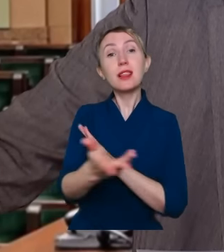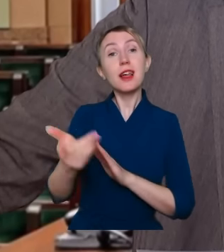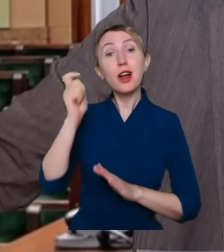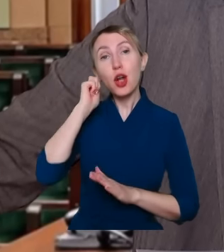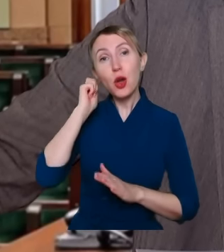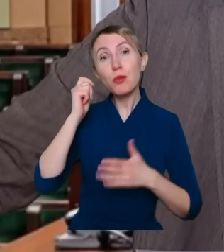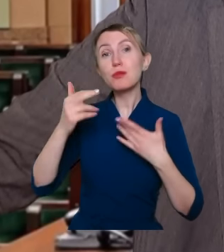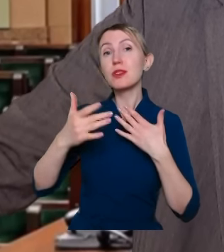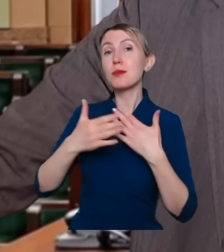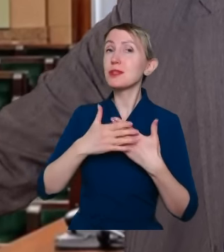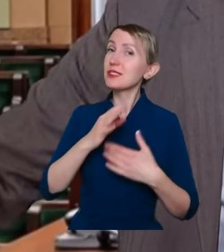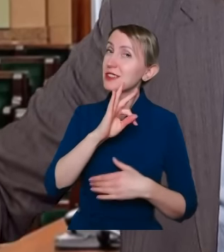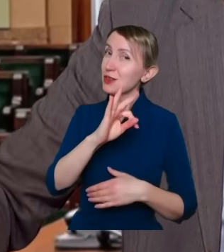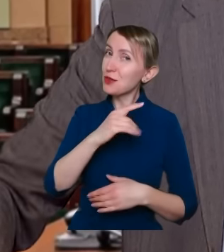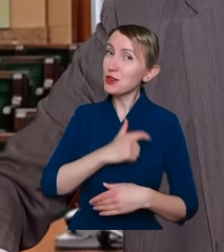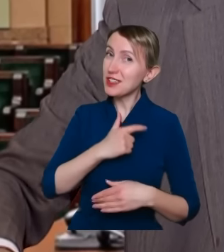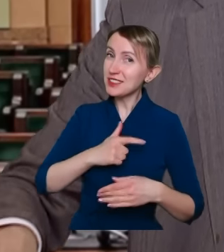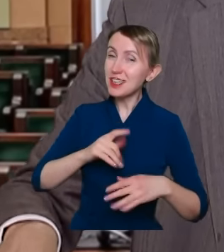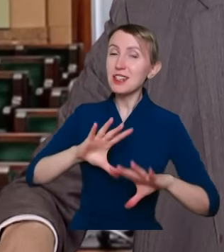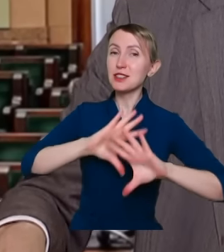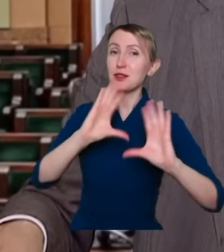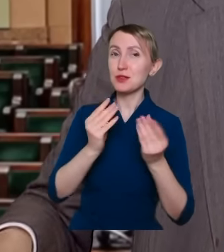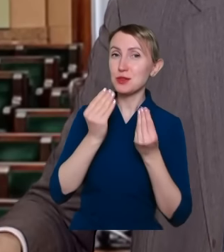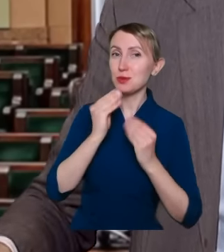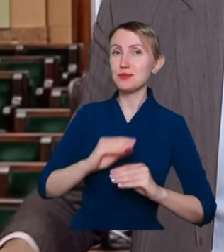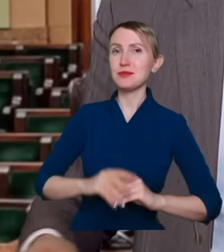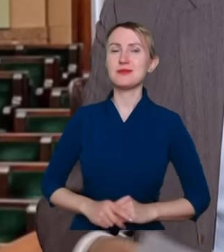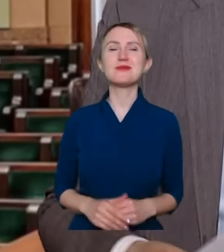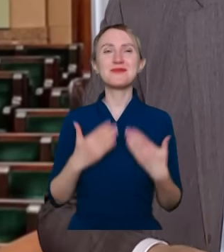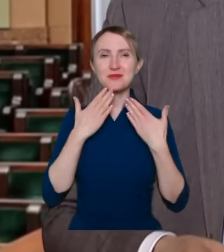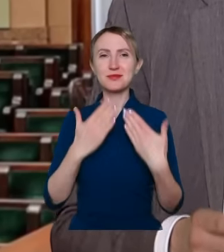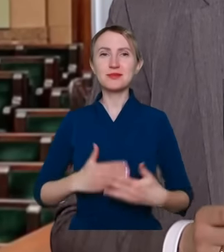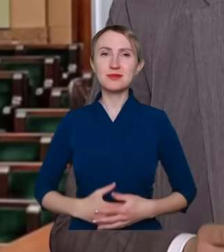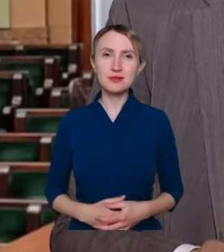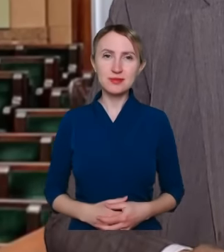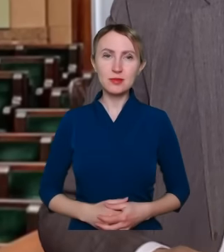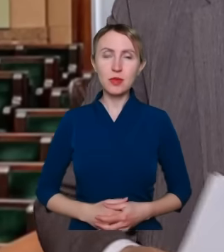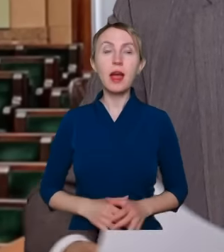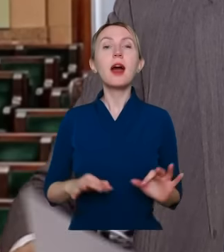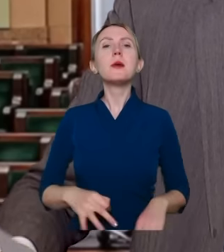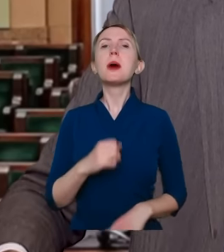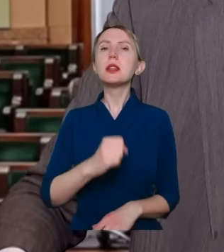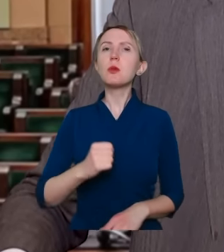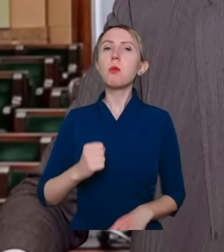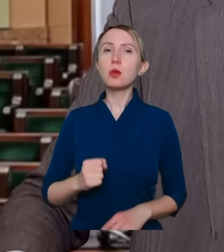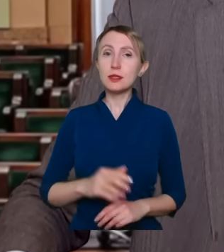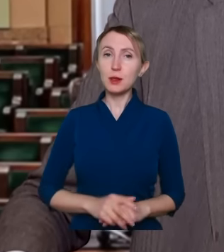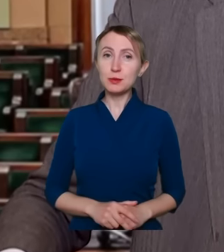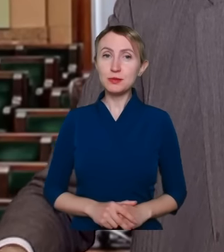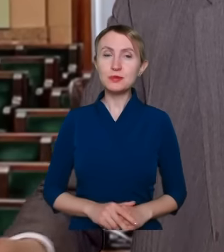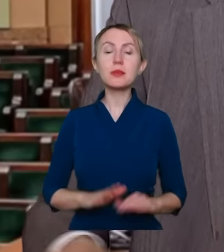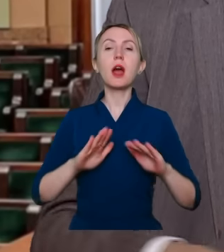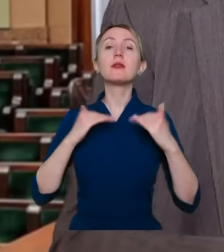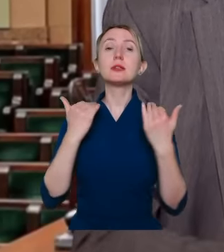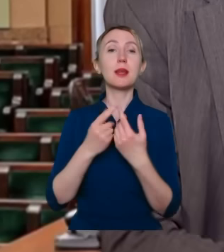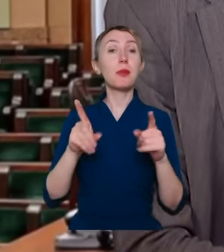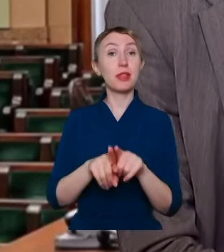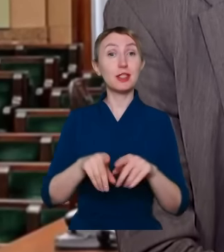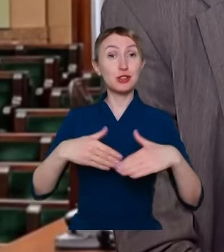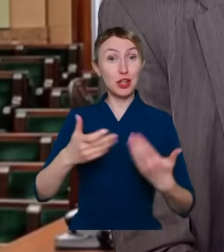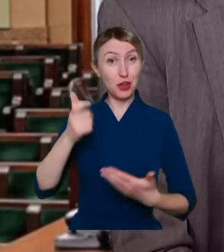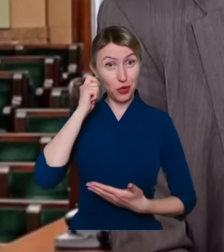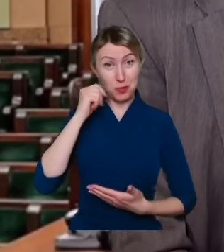pana sercu Wszystkiego dobrego dla nich Dziękuję bardzo pani poseł rzeczywiście w sejmie też Dzień Kobiet dał się